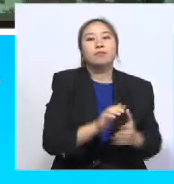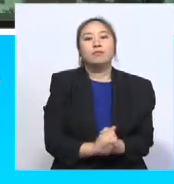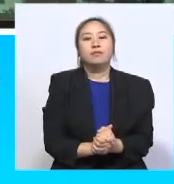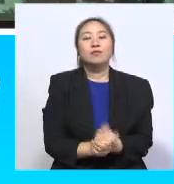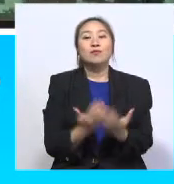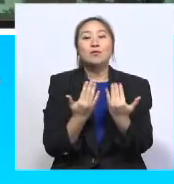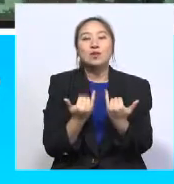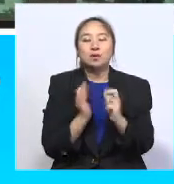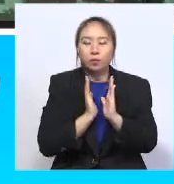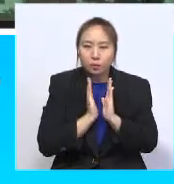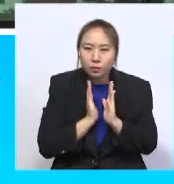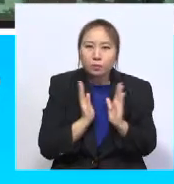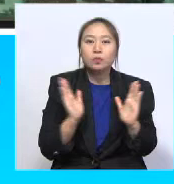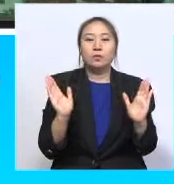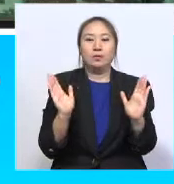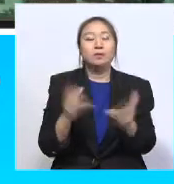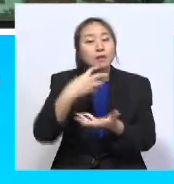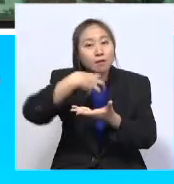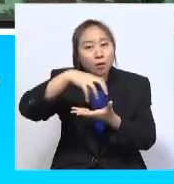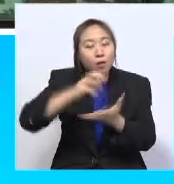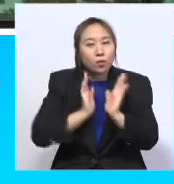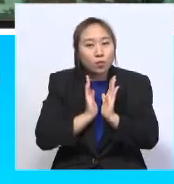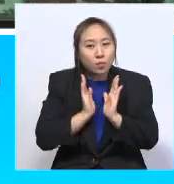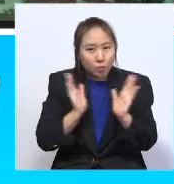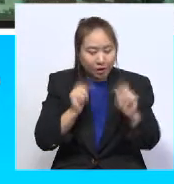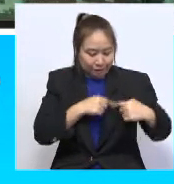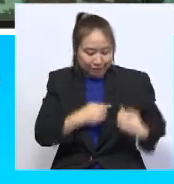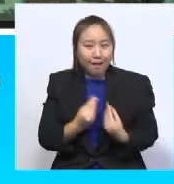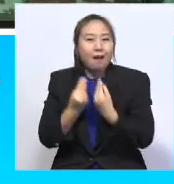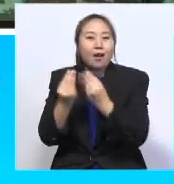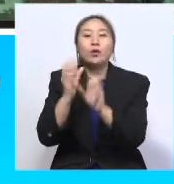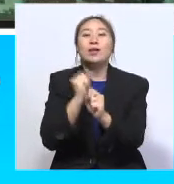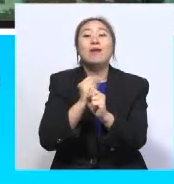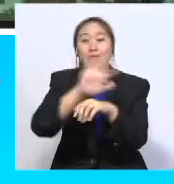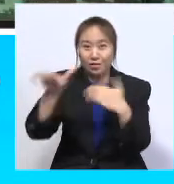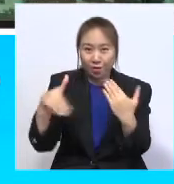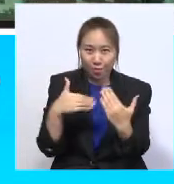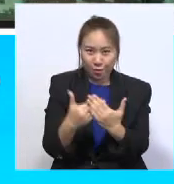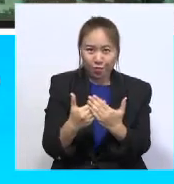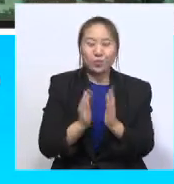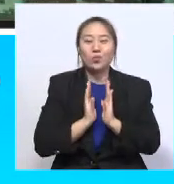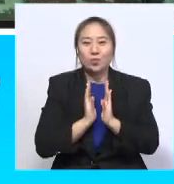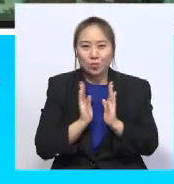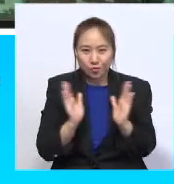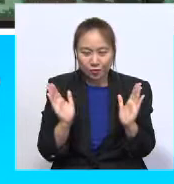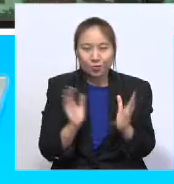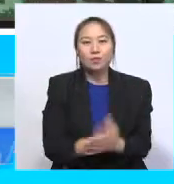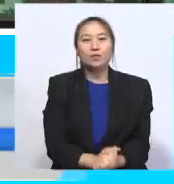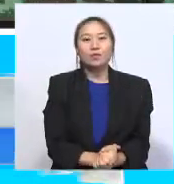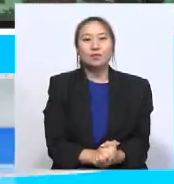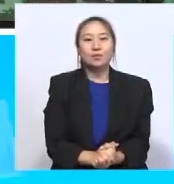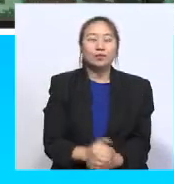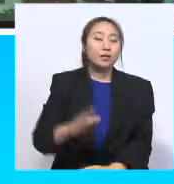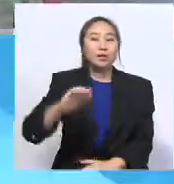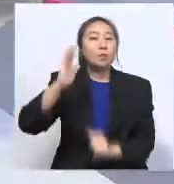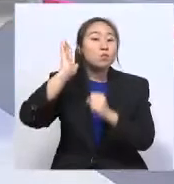านครับวันนี้ขอบคุณท่านมากเลยนะครับที่ให้รายละเอียดนะครับก ็ ขอเป็นกำลังใจให้เจ้าหน้าที่ทุกคนด้วยนะครับ ค่ะขอบพระคุณค่ะท่านพันเอกป